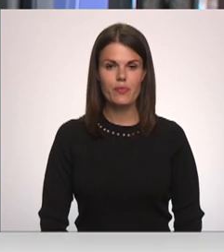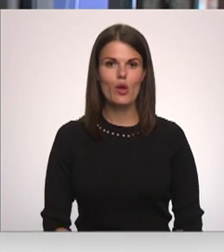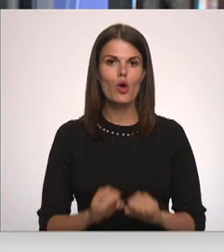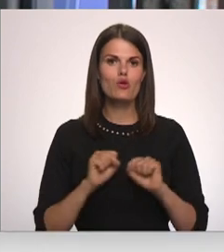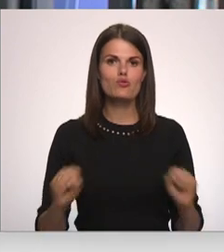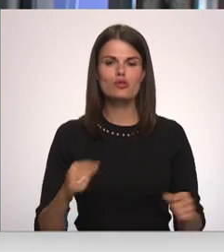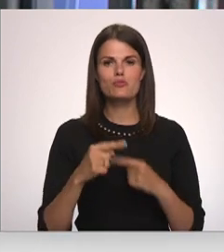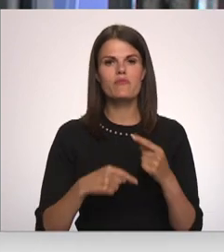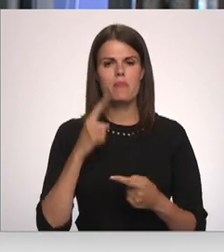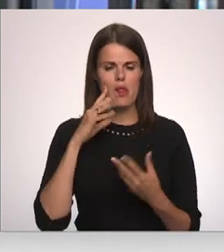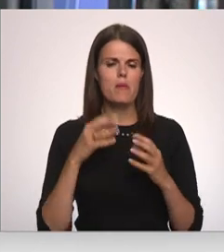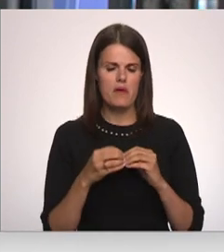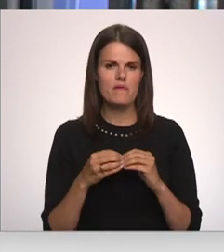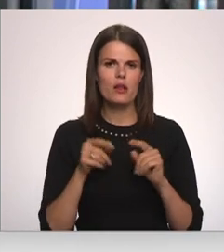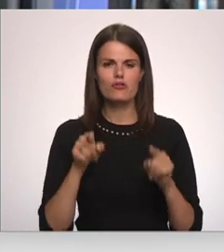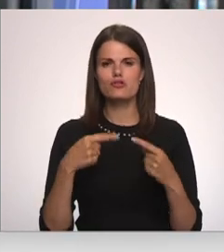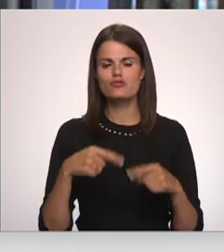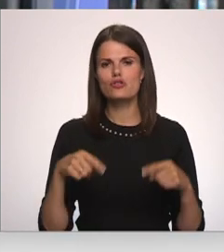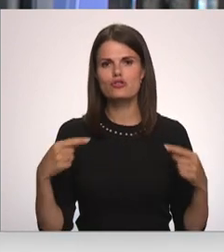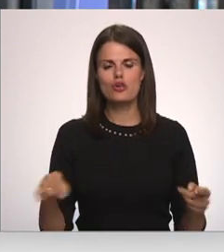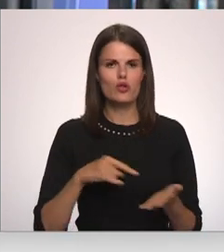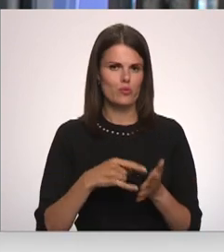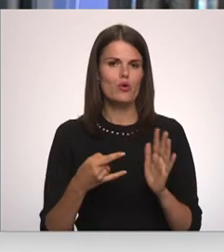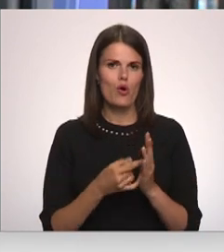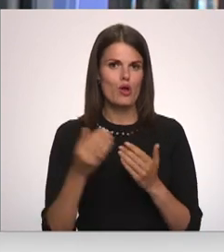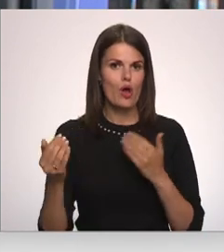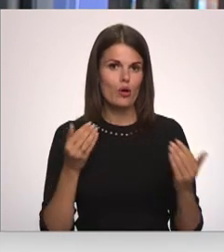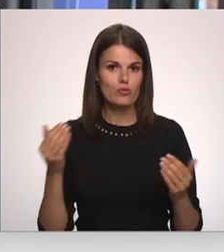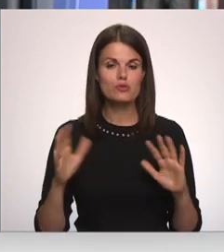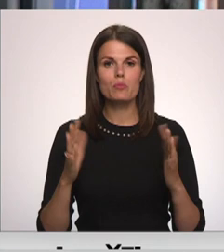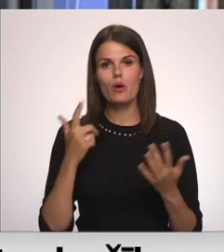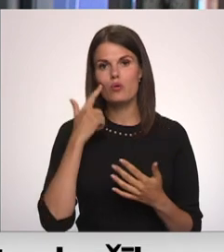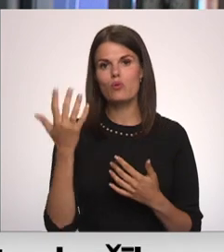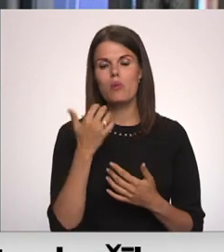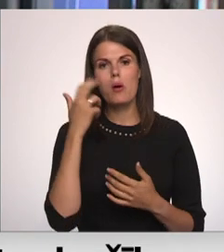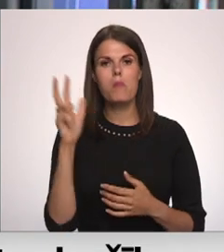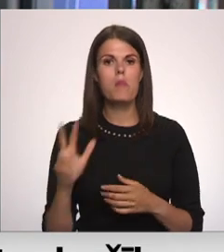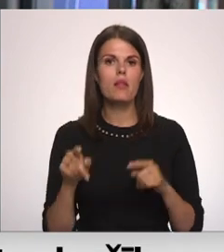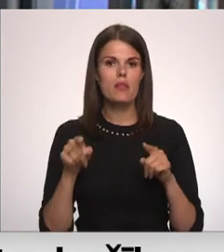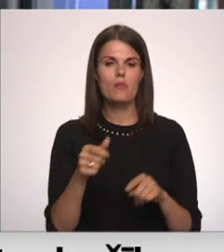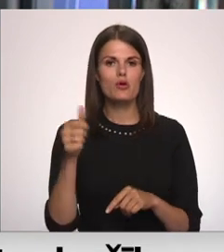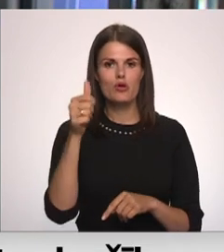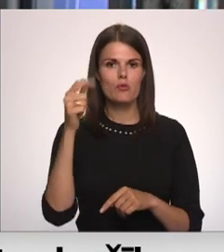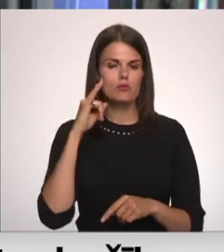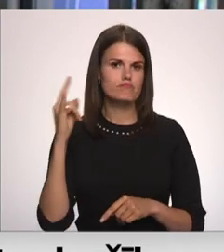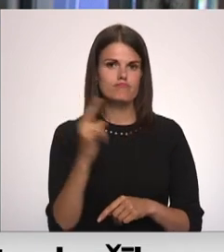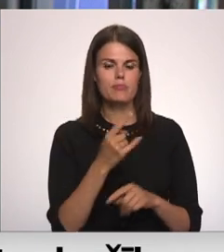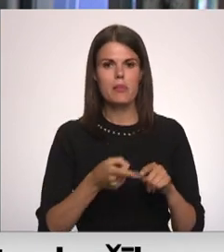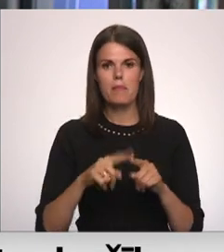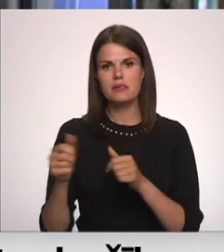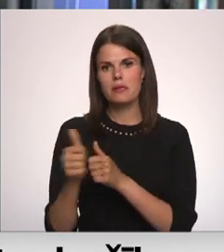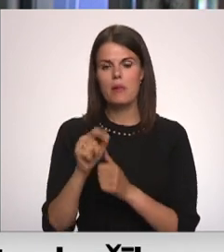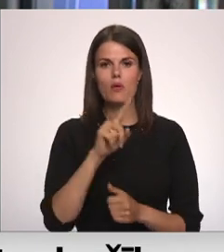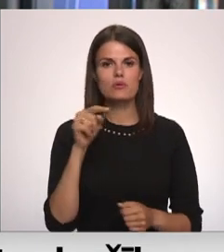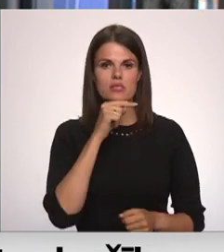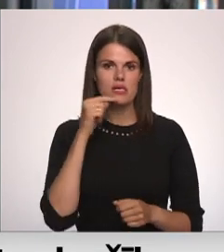Drošība allaž ņem vērā, tas ir dažādi dažādos projektos. Bet domāju, ka Baltijā tam ir īpaša rezonance, jo te blakus ir